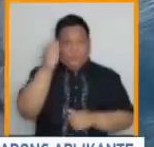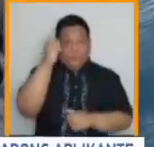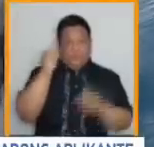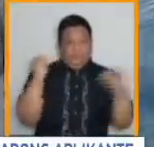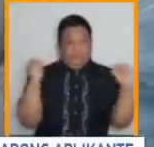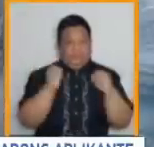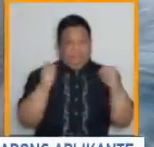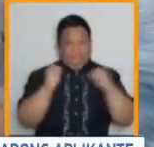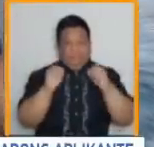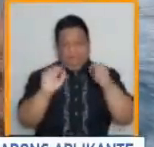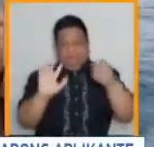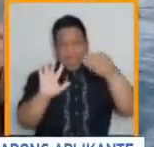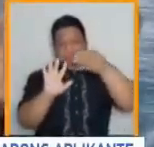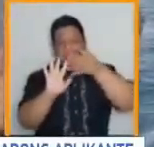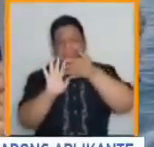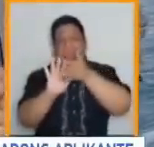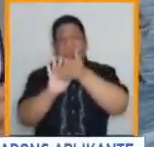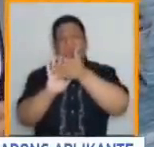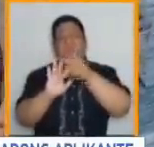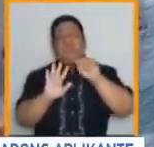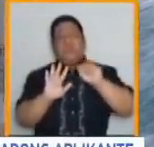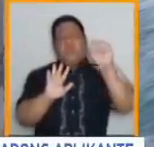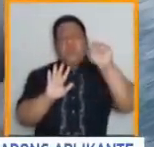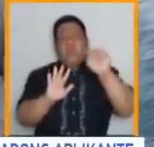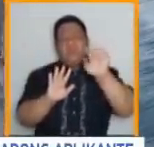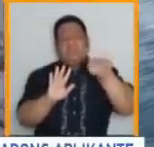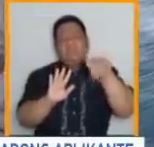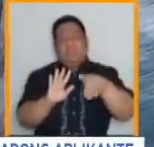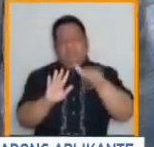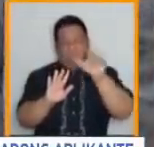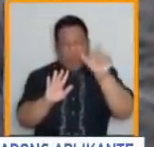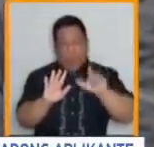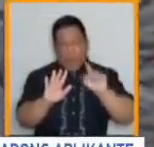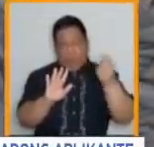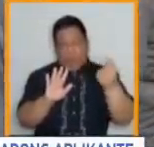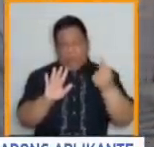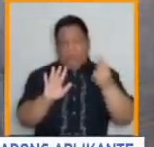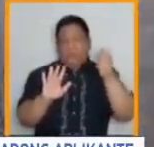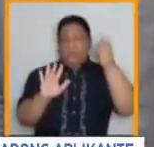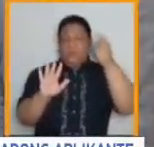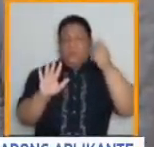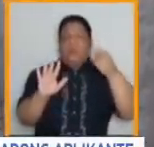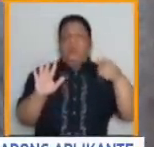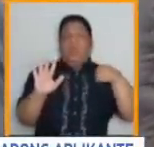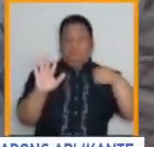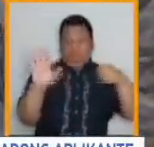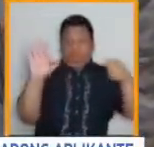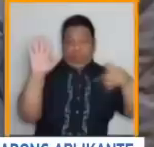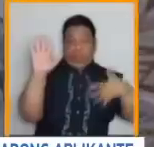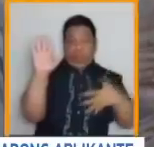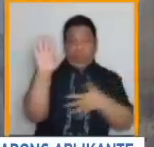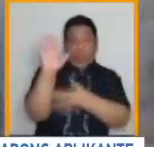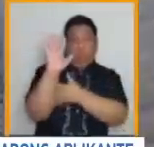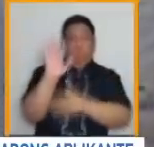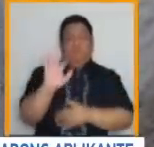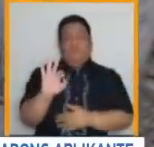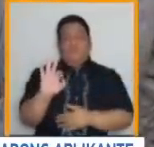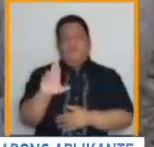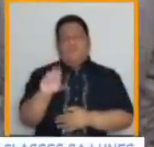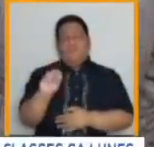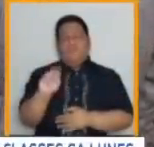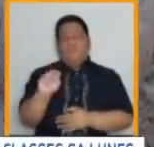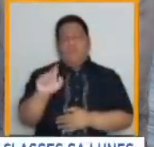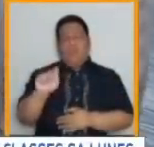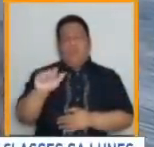sa northern at central Luzon. Pero mga kapuso, magpapaulan naman yung tail end ng frontal system o yung tinatawag nilang